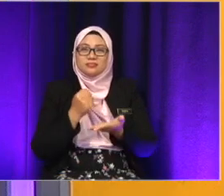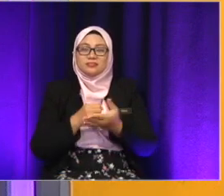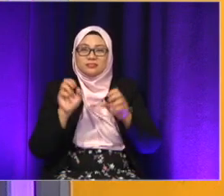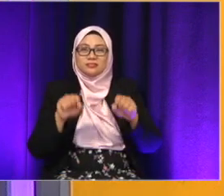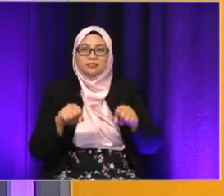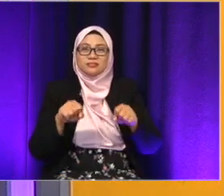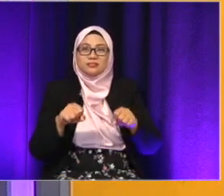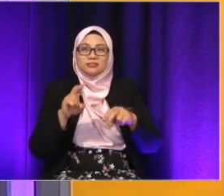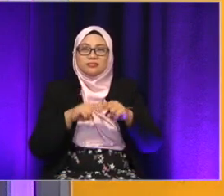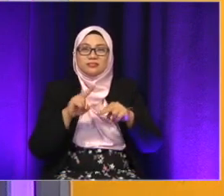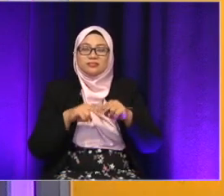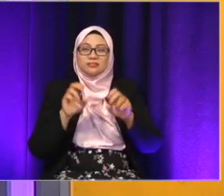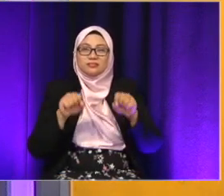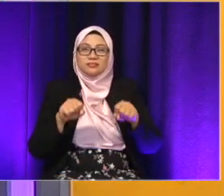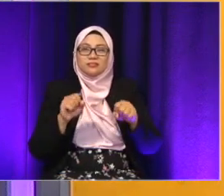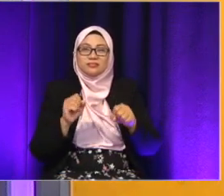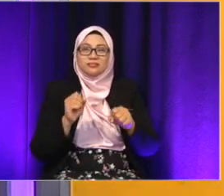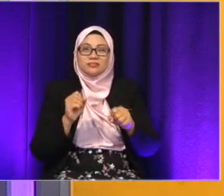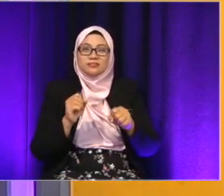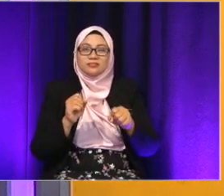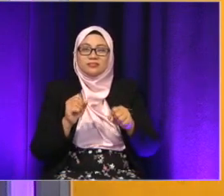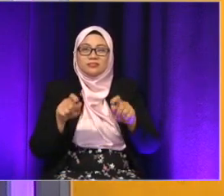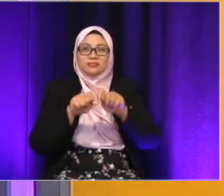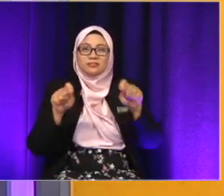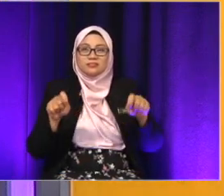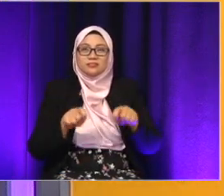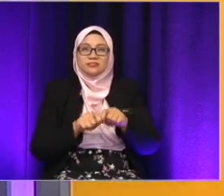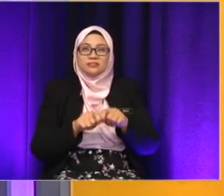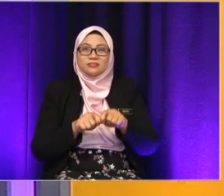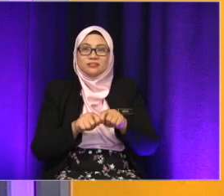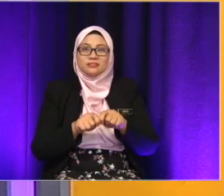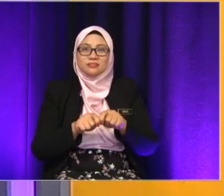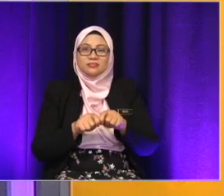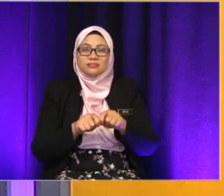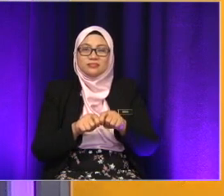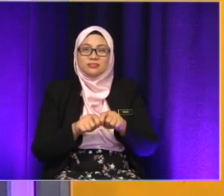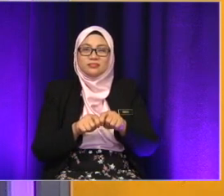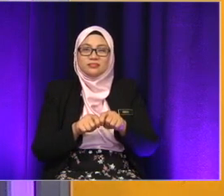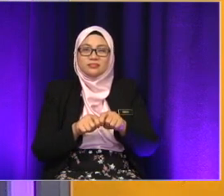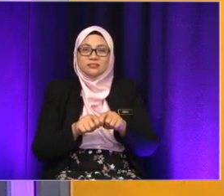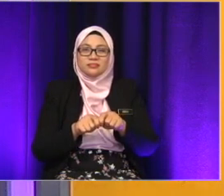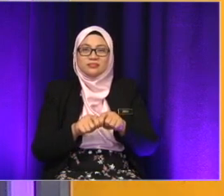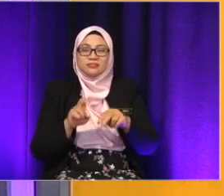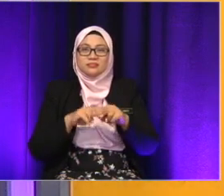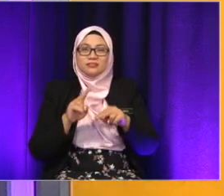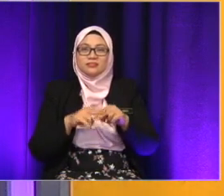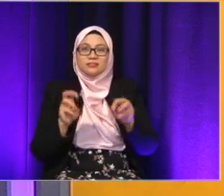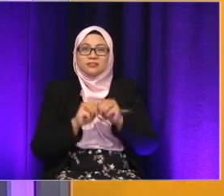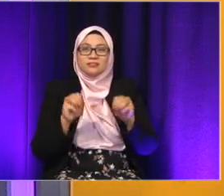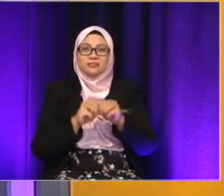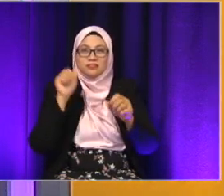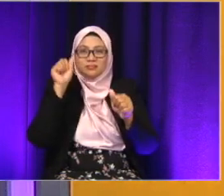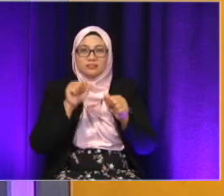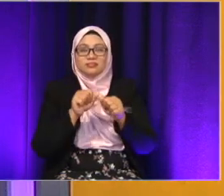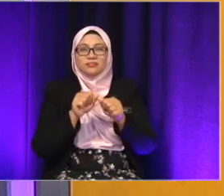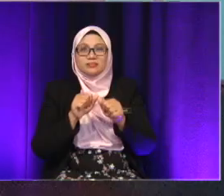keadaan. Atas, bawah, ke bawah. Contoh pintu bas sudahlah. Pintu bas kita naik tu kan. Pintu kereta api kan. Tapi yang tu dia tak guna hidrolik.